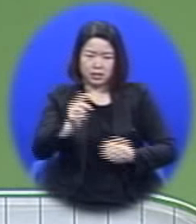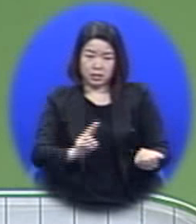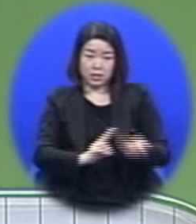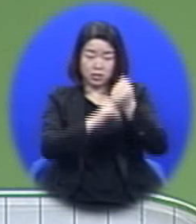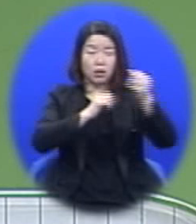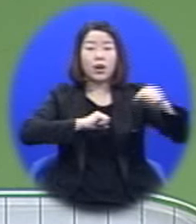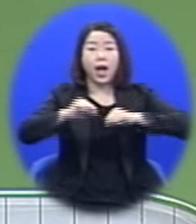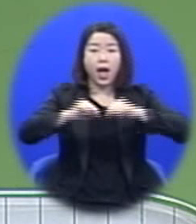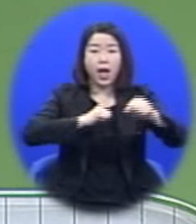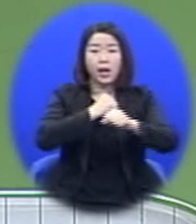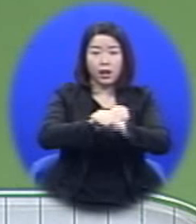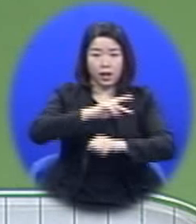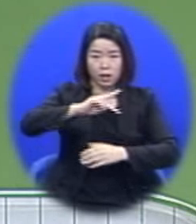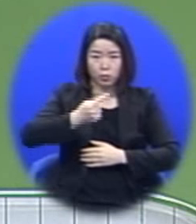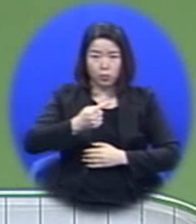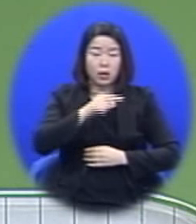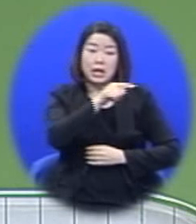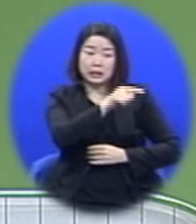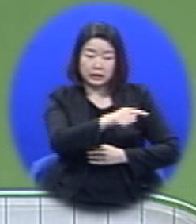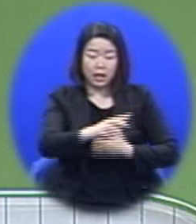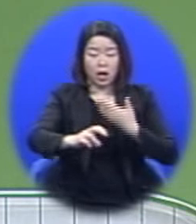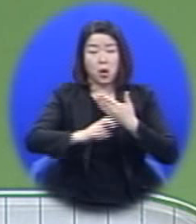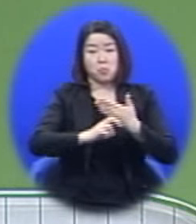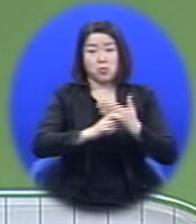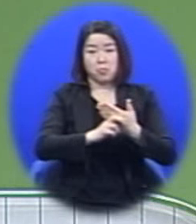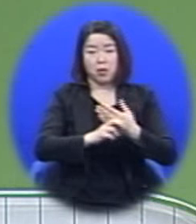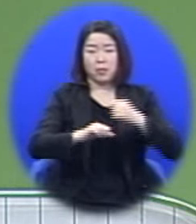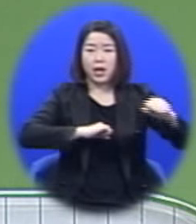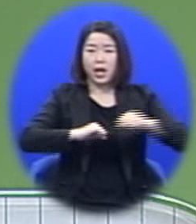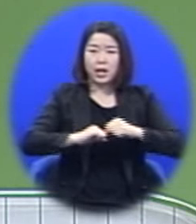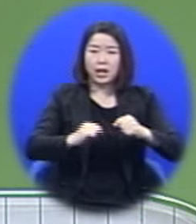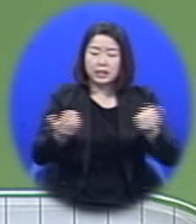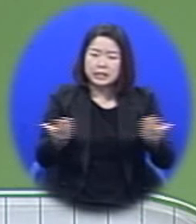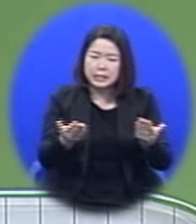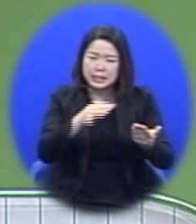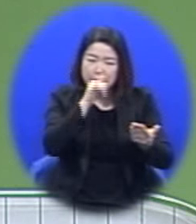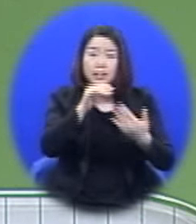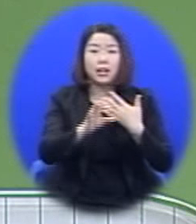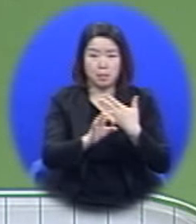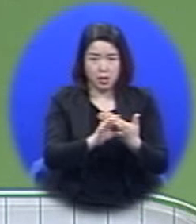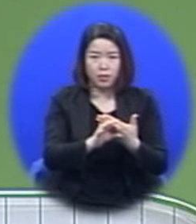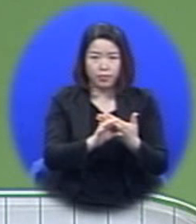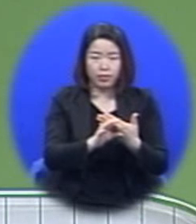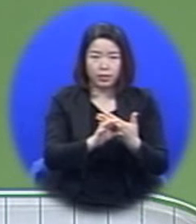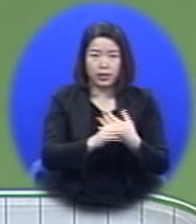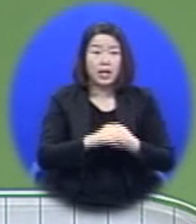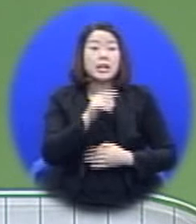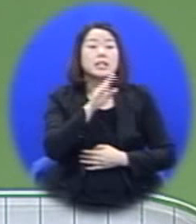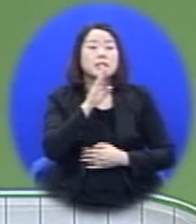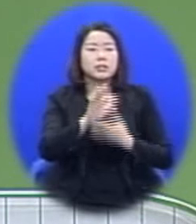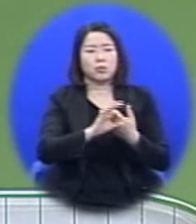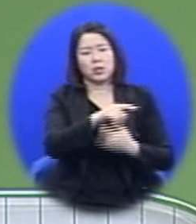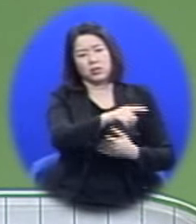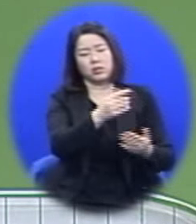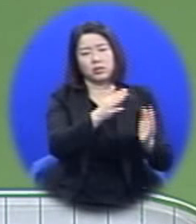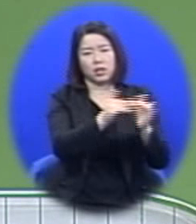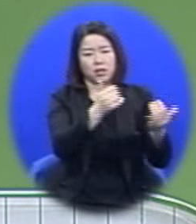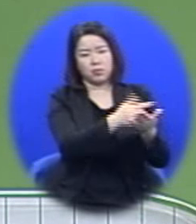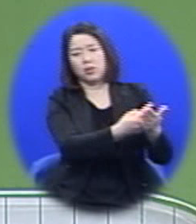하더라도 그가 불법을 행하는 일이 있음을 보았다면 그러면 떠나셔야